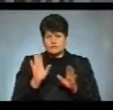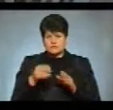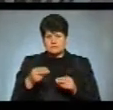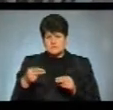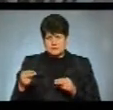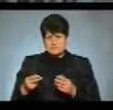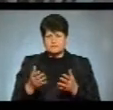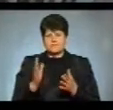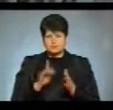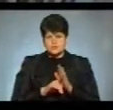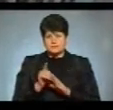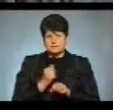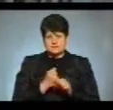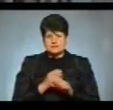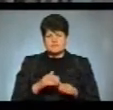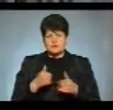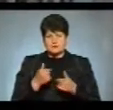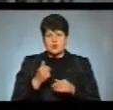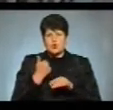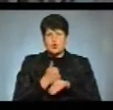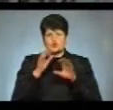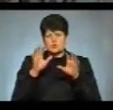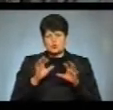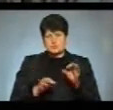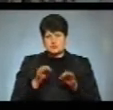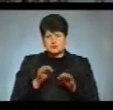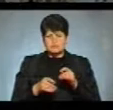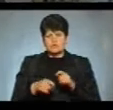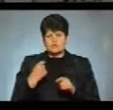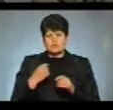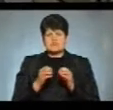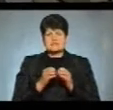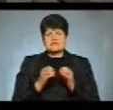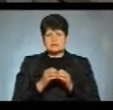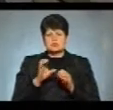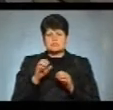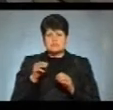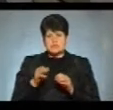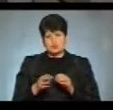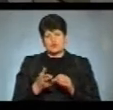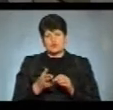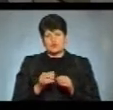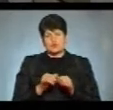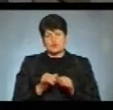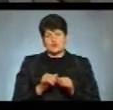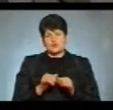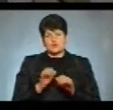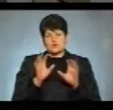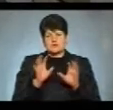набере чинності, ми звернемося до Конституційного суду, бо закон порушує 10 статтю Конституції про вільний розвиток мов нацменшин.